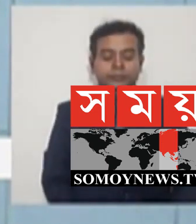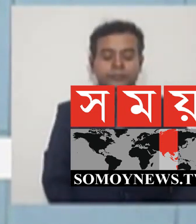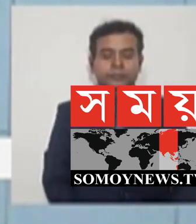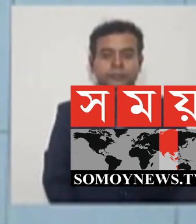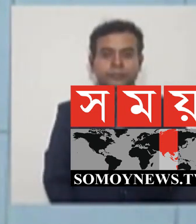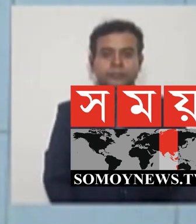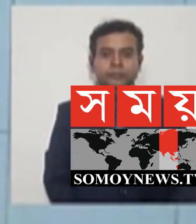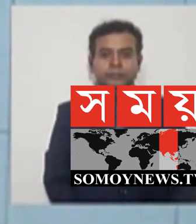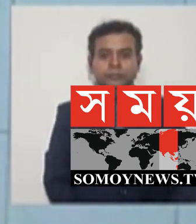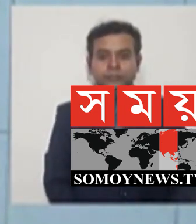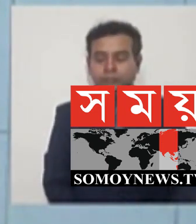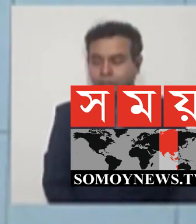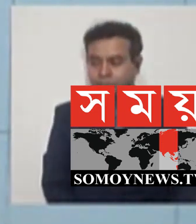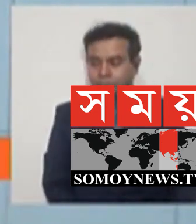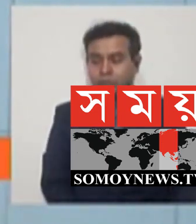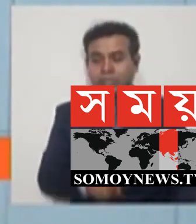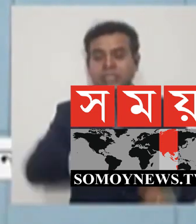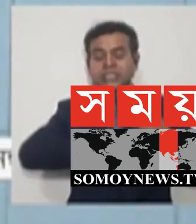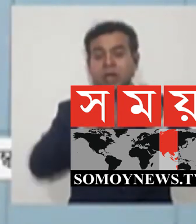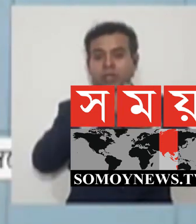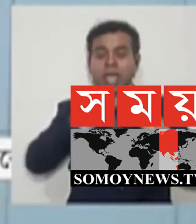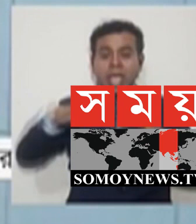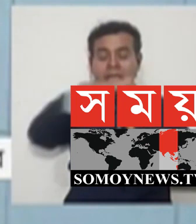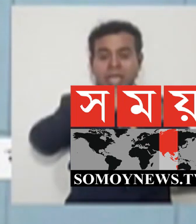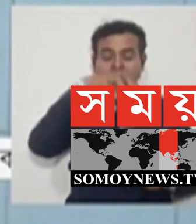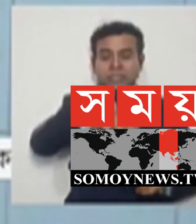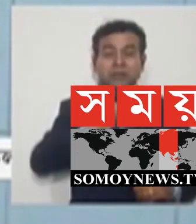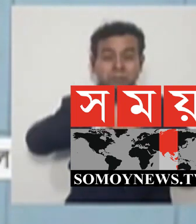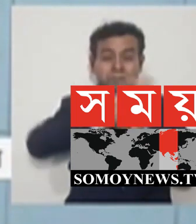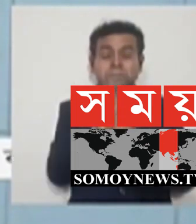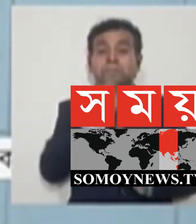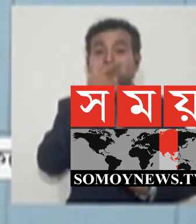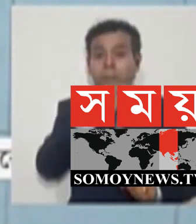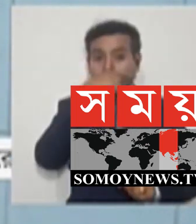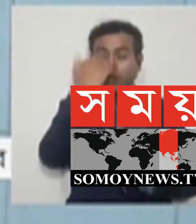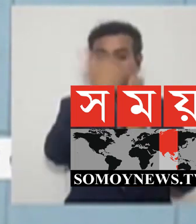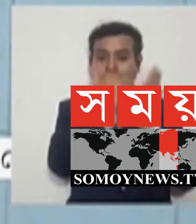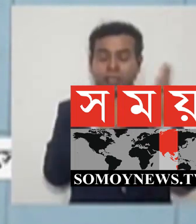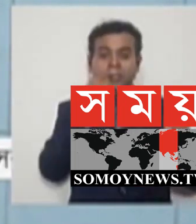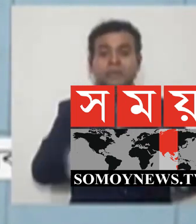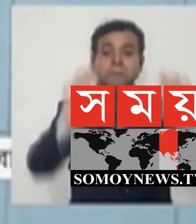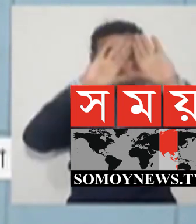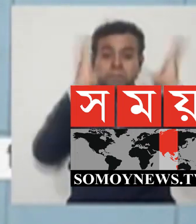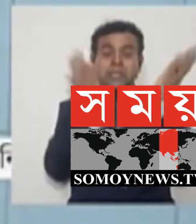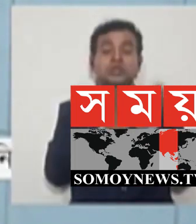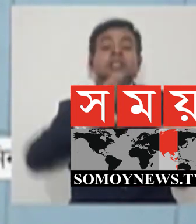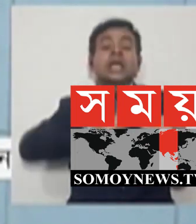দক্ষিণ পূর্ব এশিয়ার কোভিড-19 পরিস্থিতি, যা আমরা বিশ্ব স্বাস্থ্য সংস্থার সিচুয়েশন রিপোর্ট থেকে পেয়েছি,